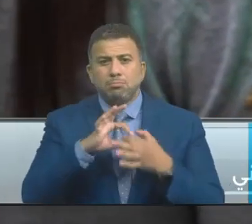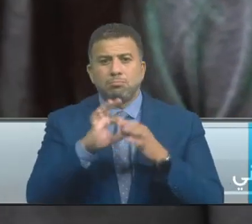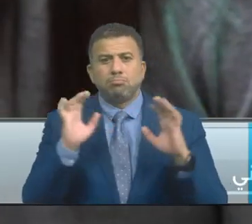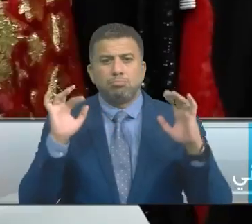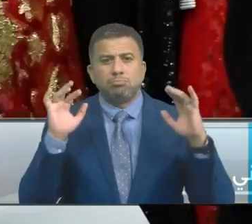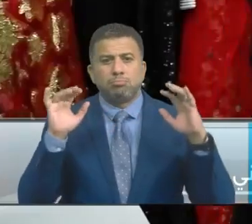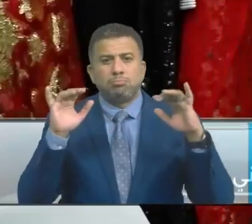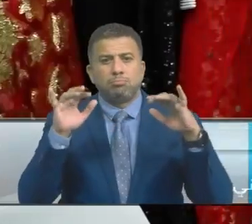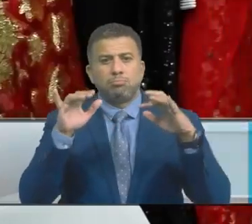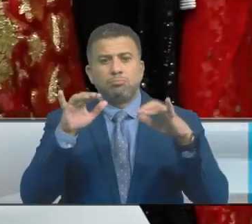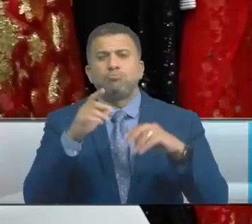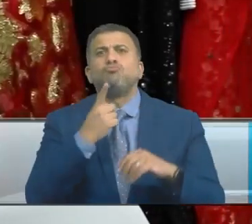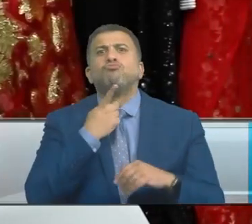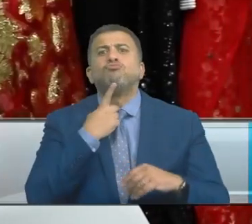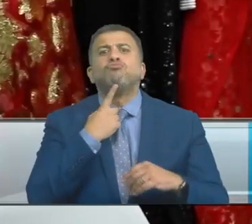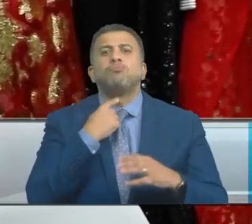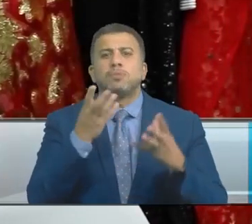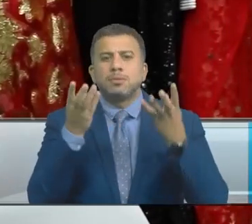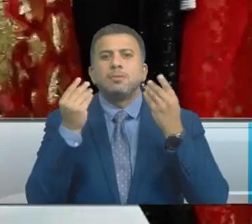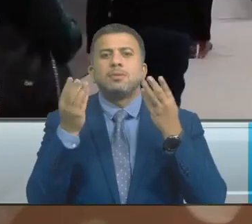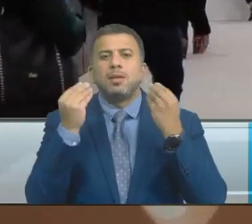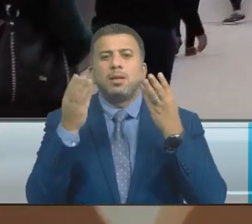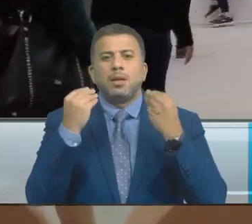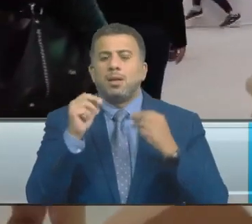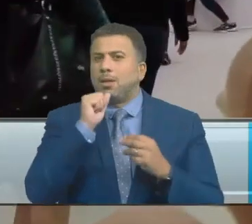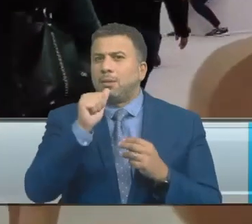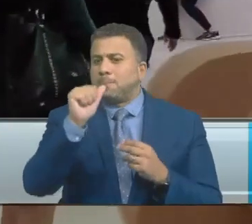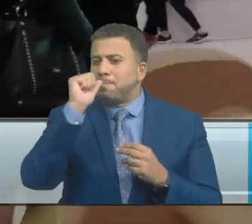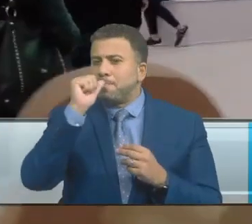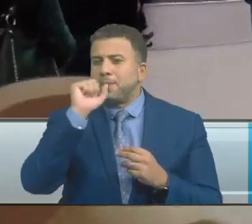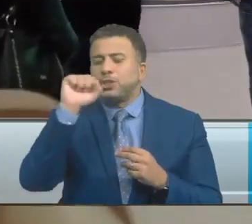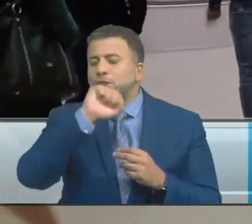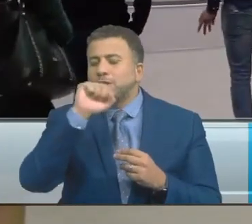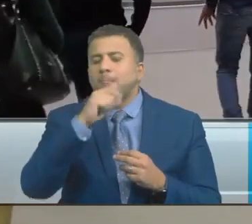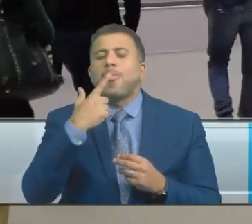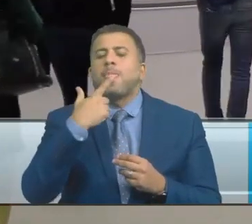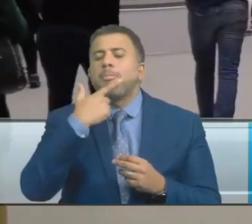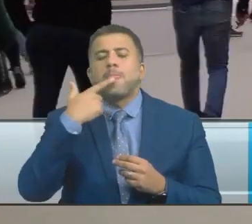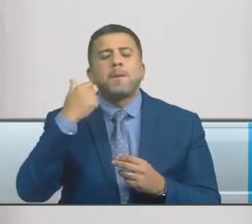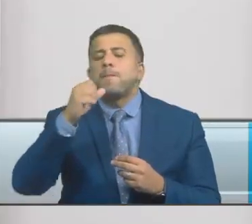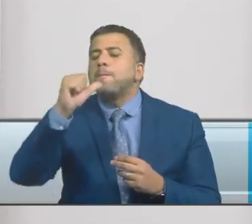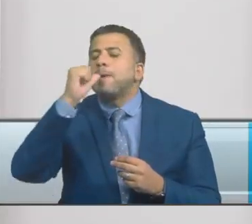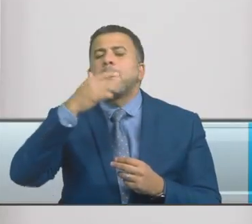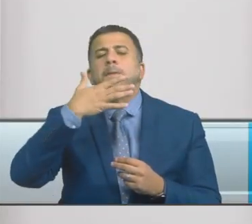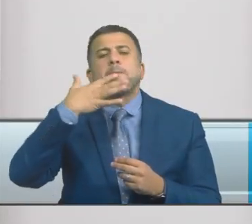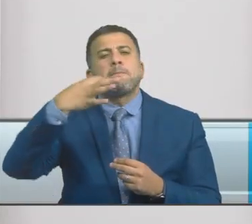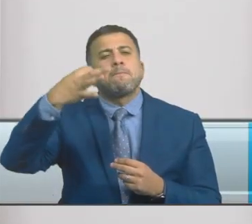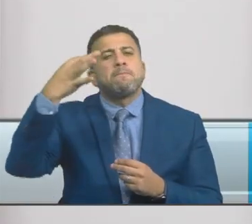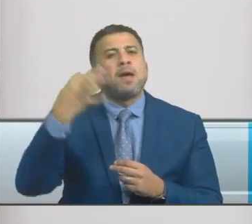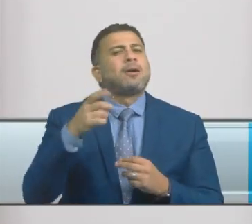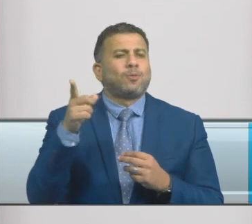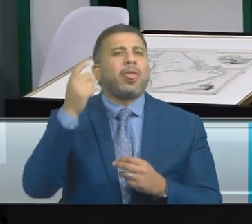توافد الزوار المتعطشين لارتواء من نهر شارقي عذب، نهر ترفده